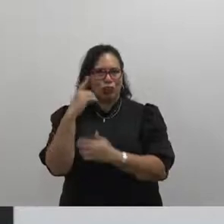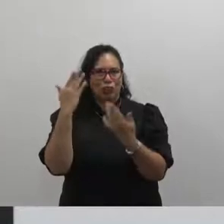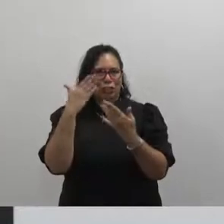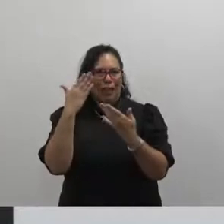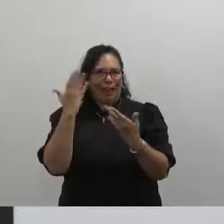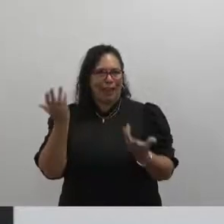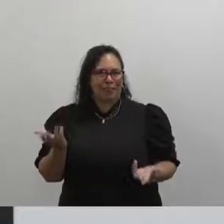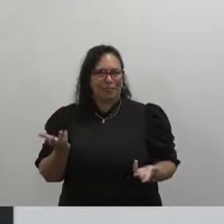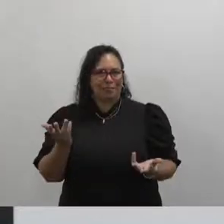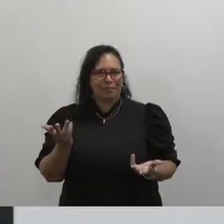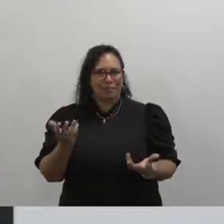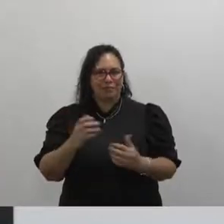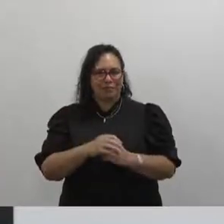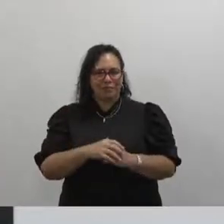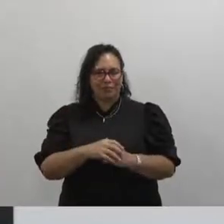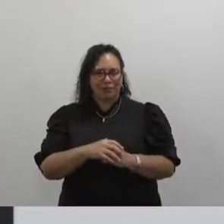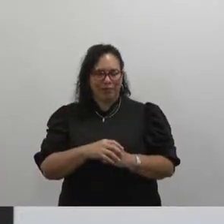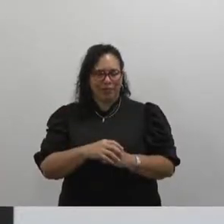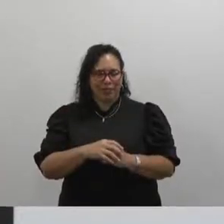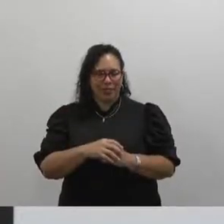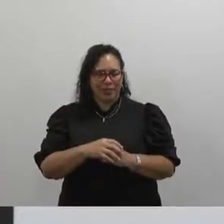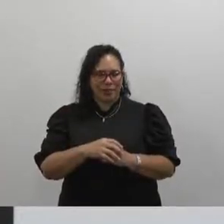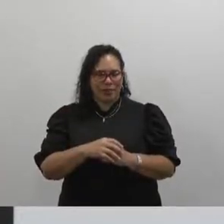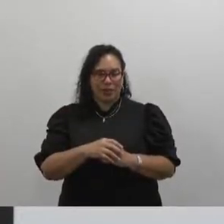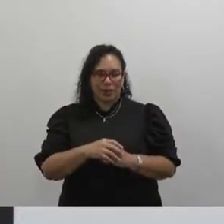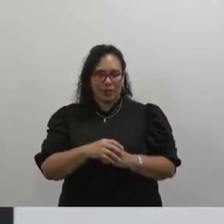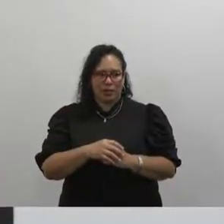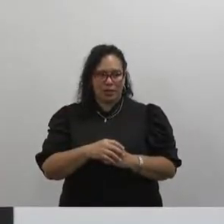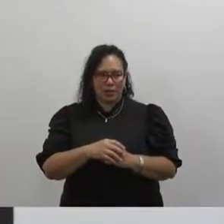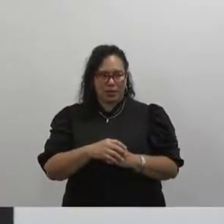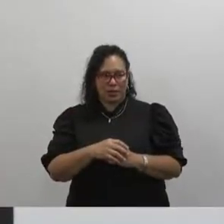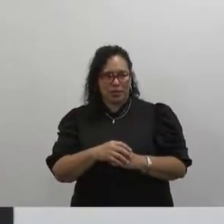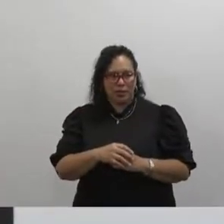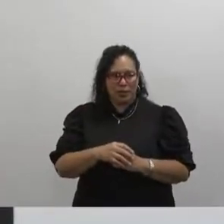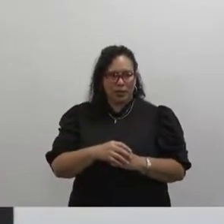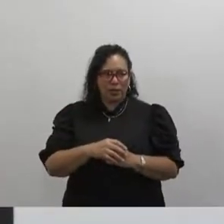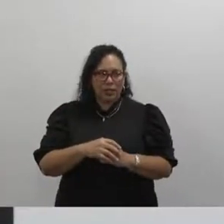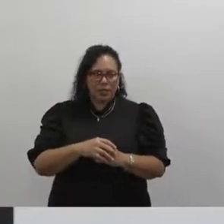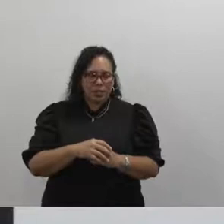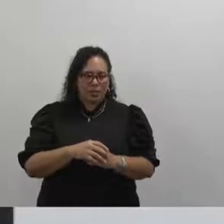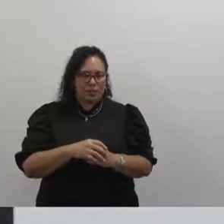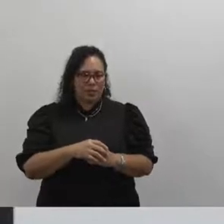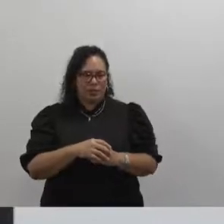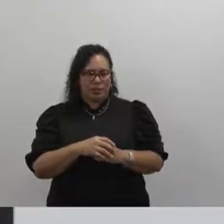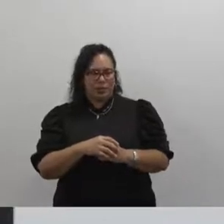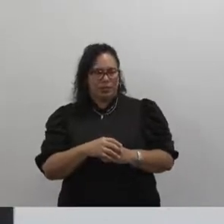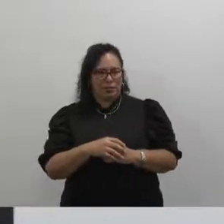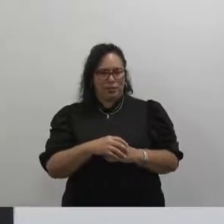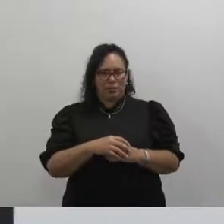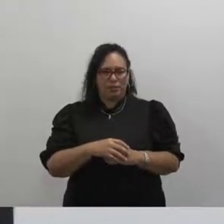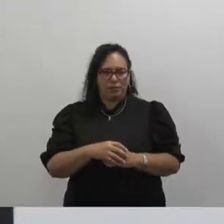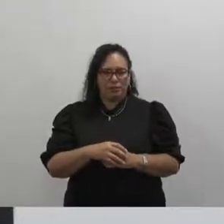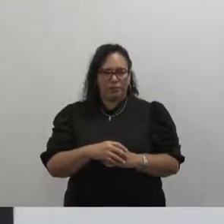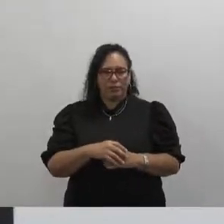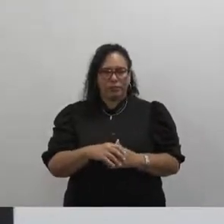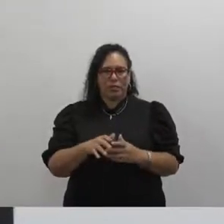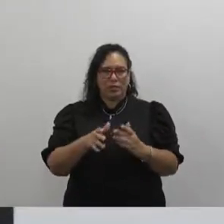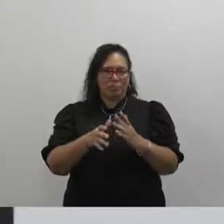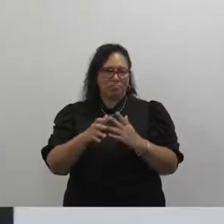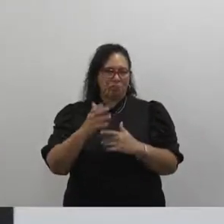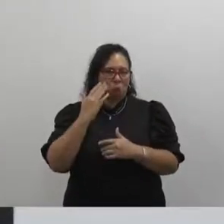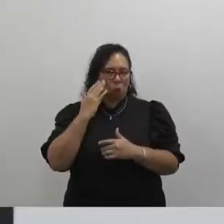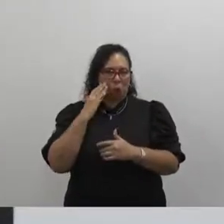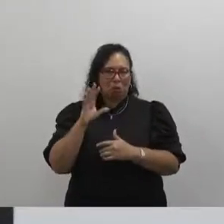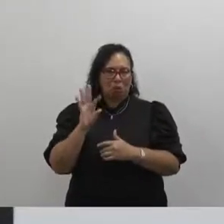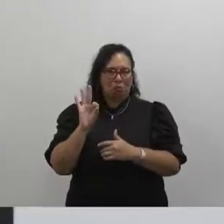bài toán miền đây thà ở xã xóm nâng ai thừa recycle rồi mùi cô